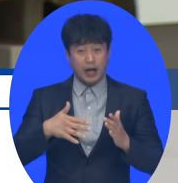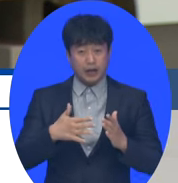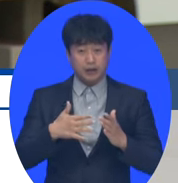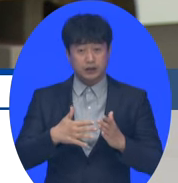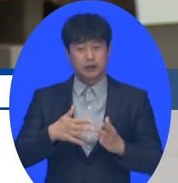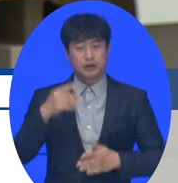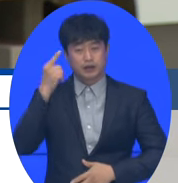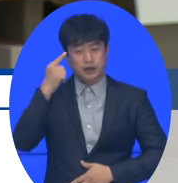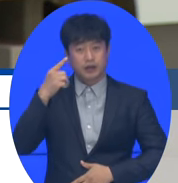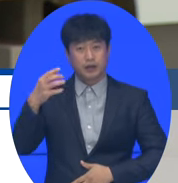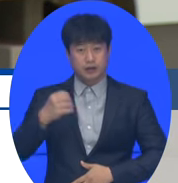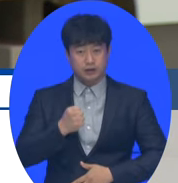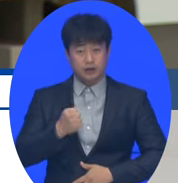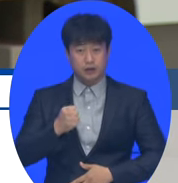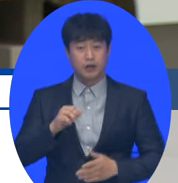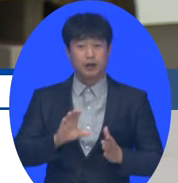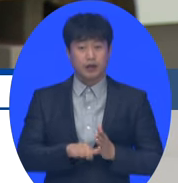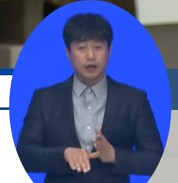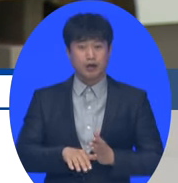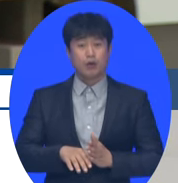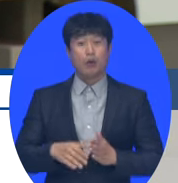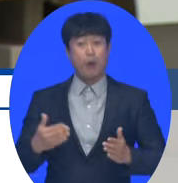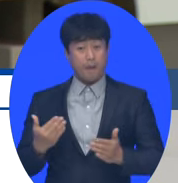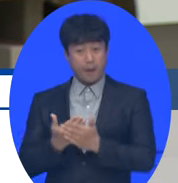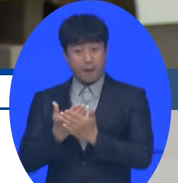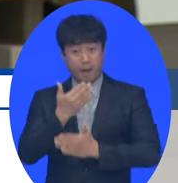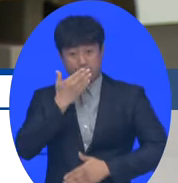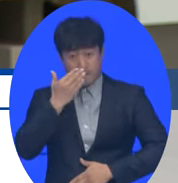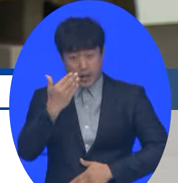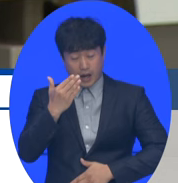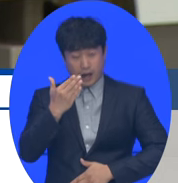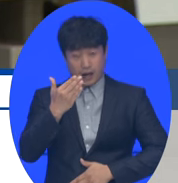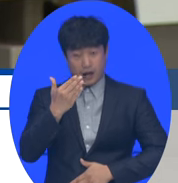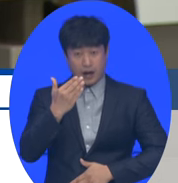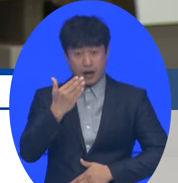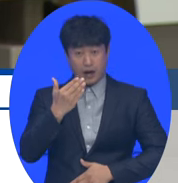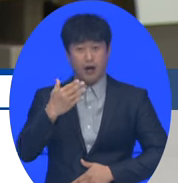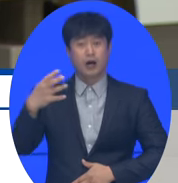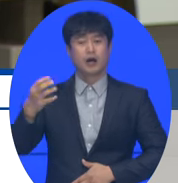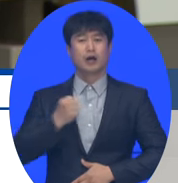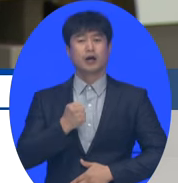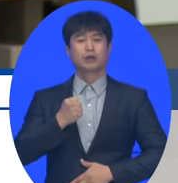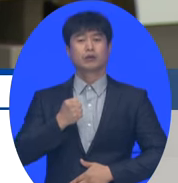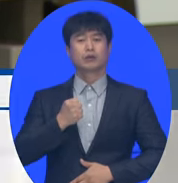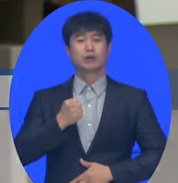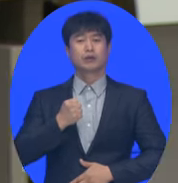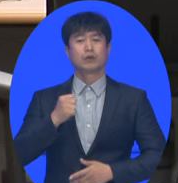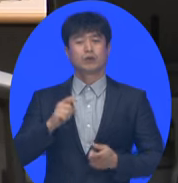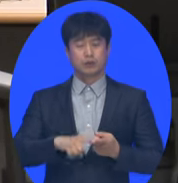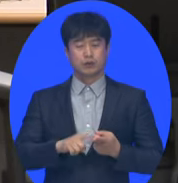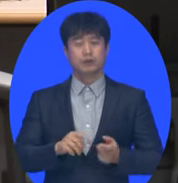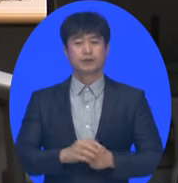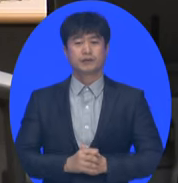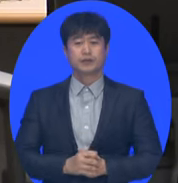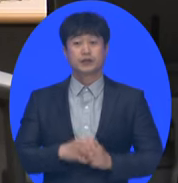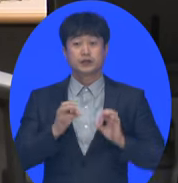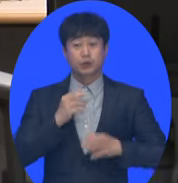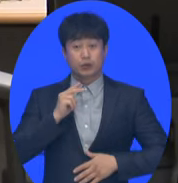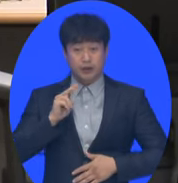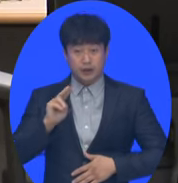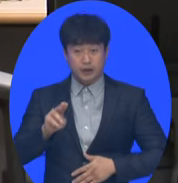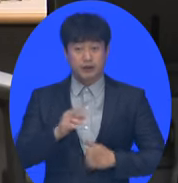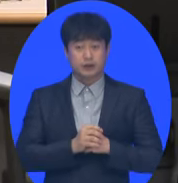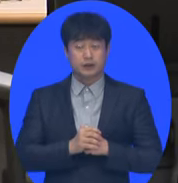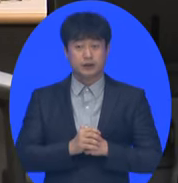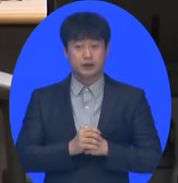감안하면 그게 또 거꾸로 성장 동력으로, 잠재적인 성장 동력으로 크게 작용할 수 있다 하는. 김 지사는